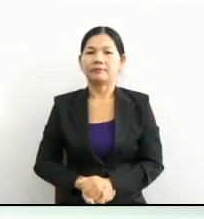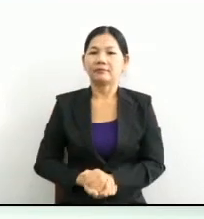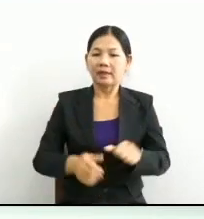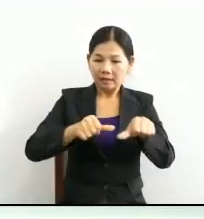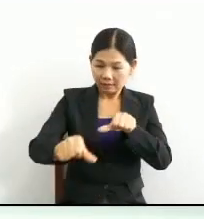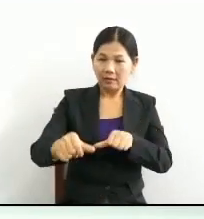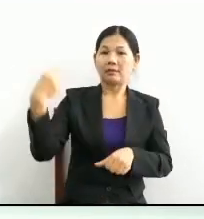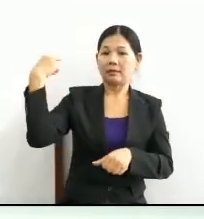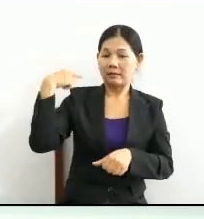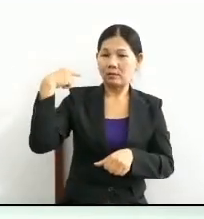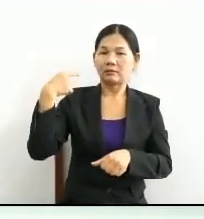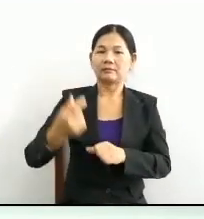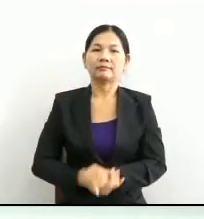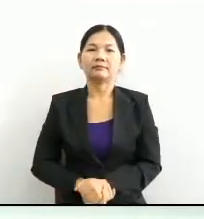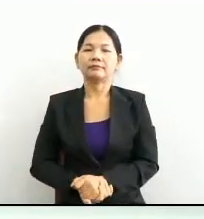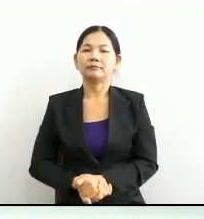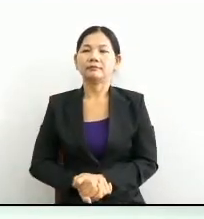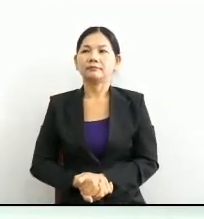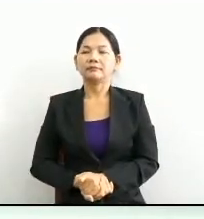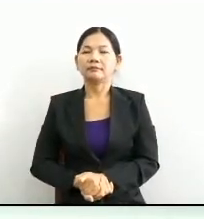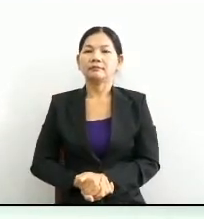mình to bị thay muốn nè con nè